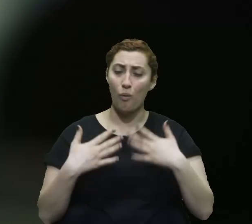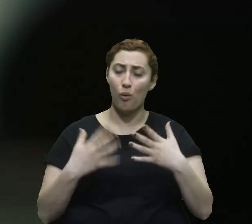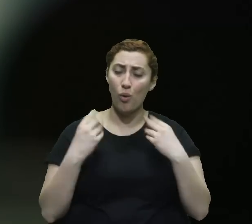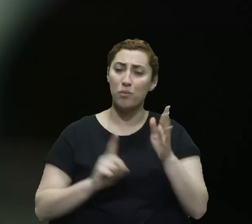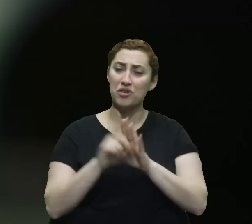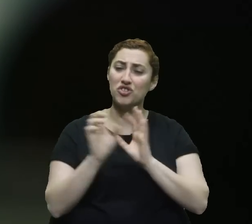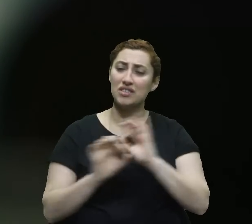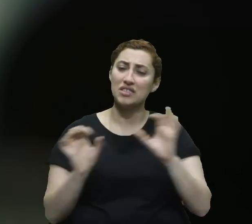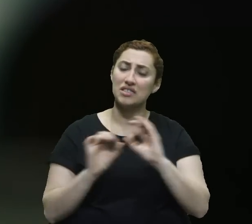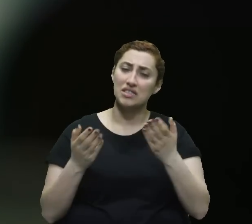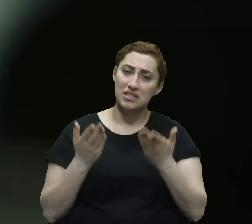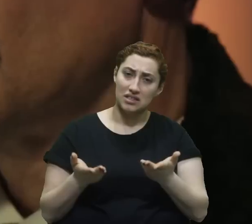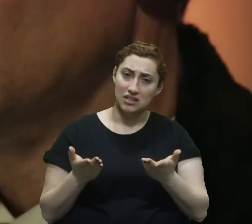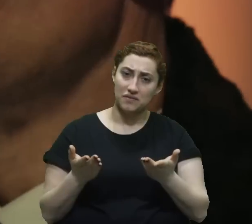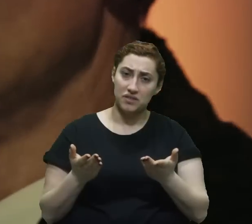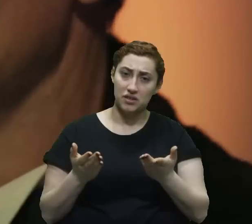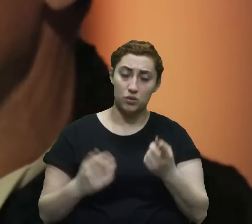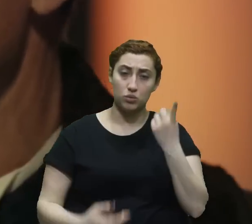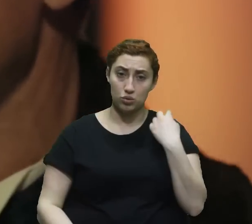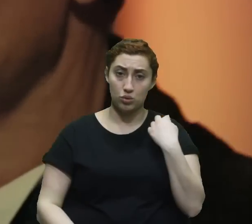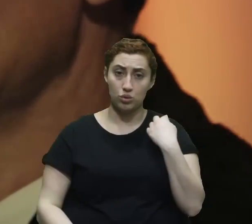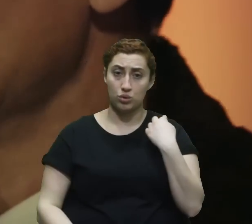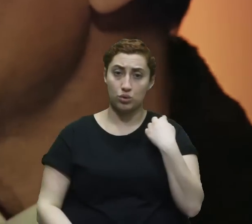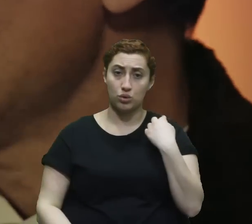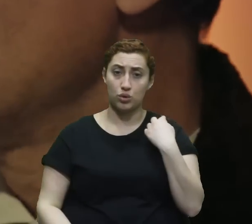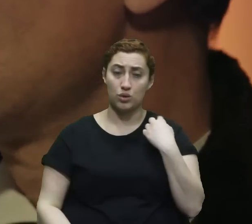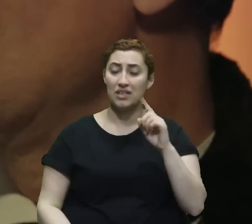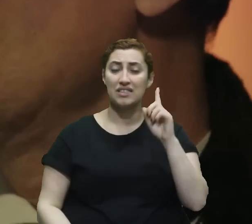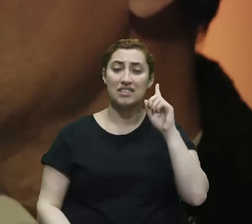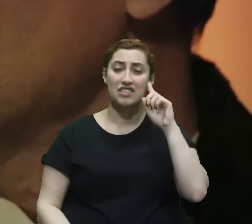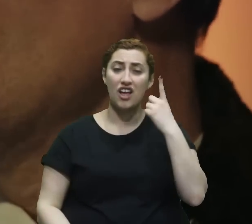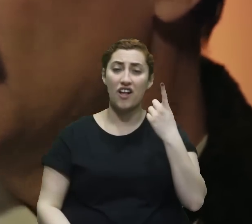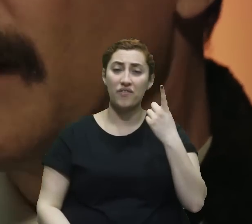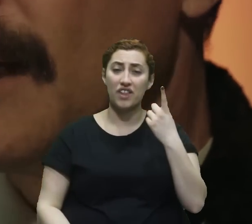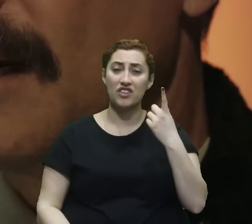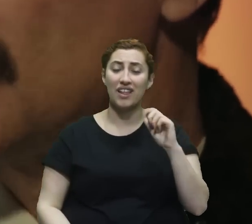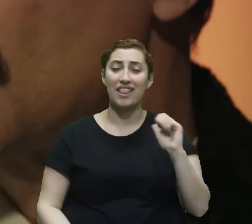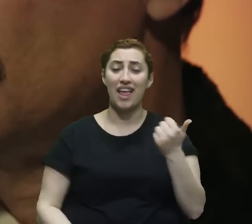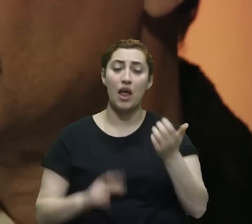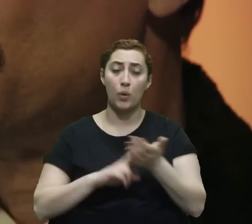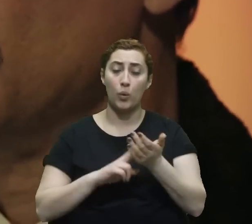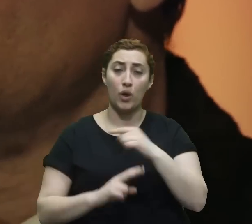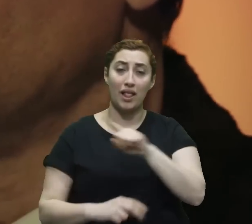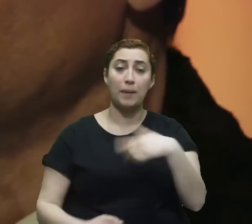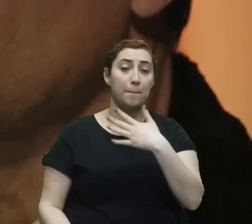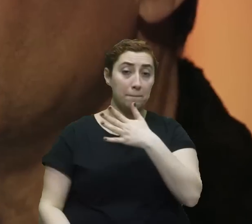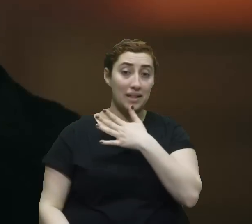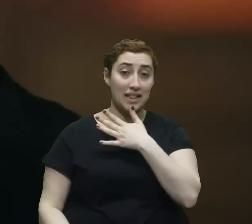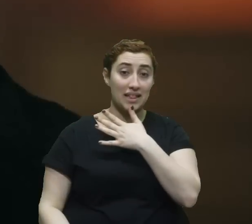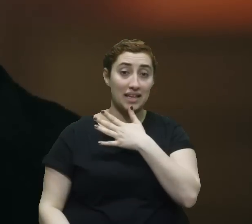yaşanan başarısızlıklardır. Dün sadece değerli azaların